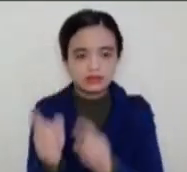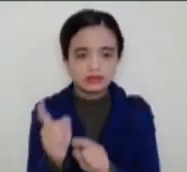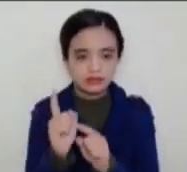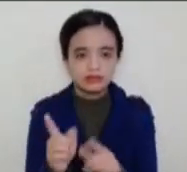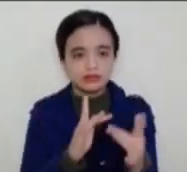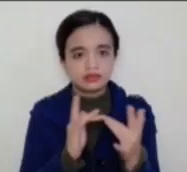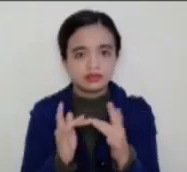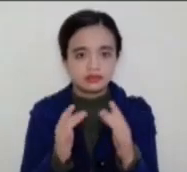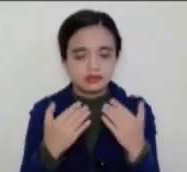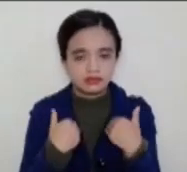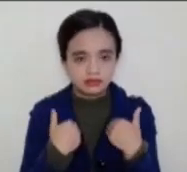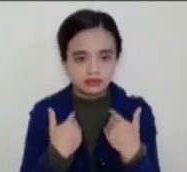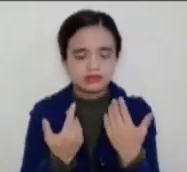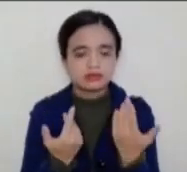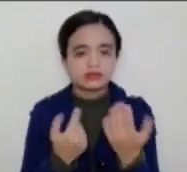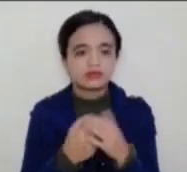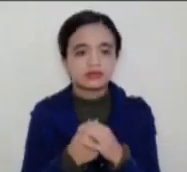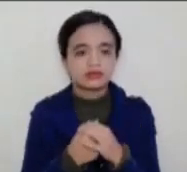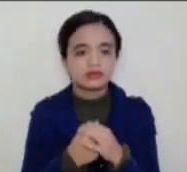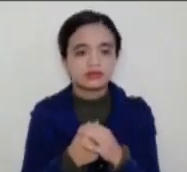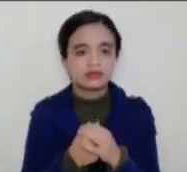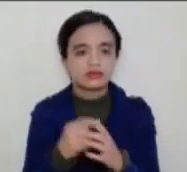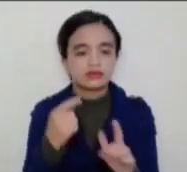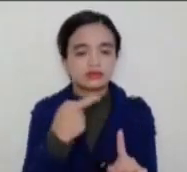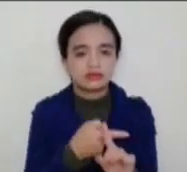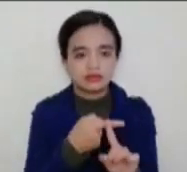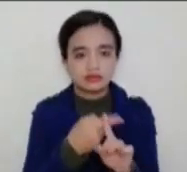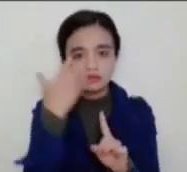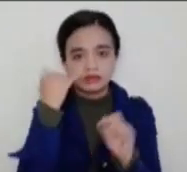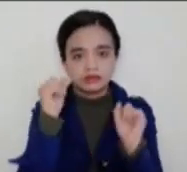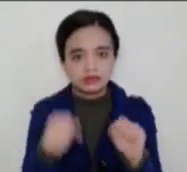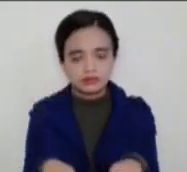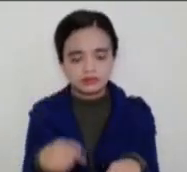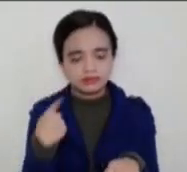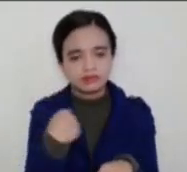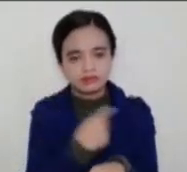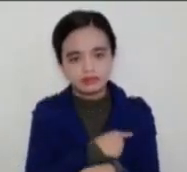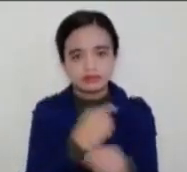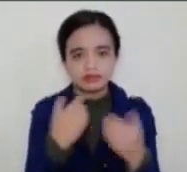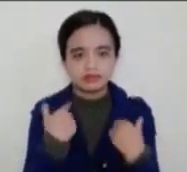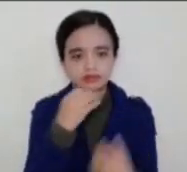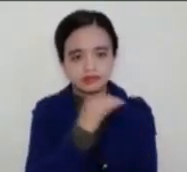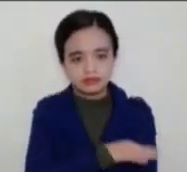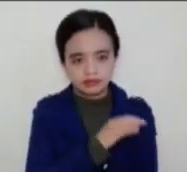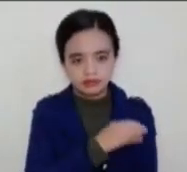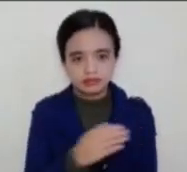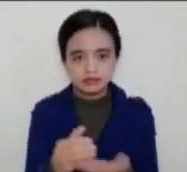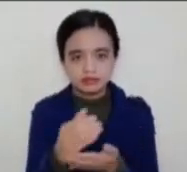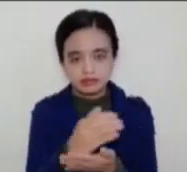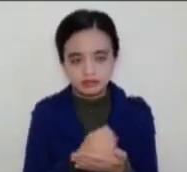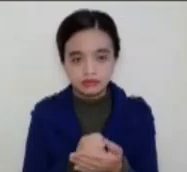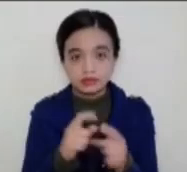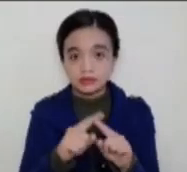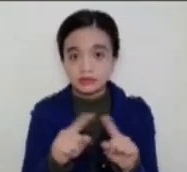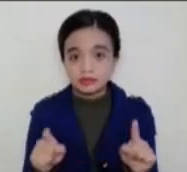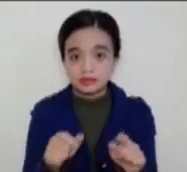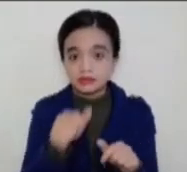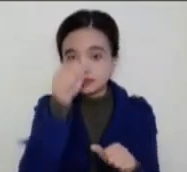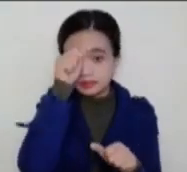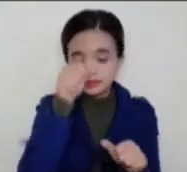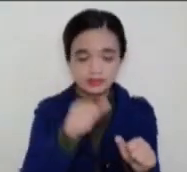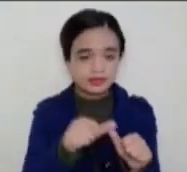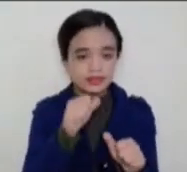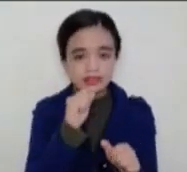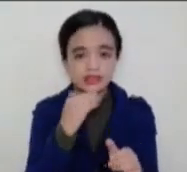magkaroon ng positive demeanors para maka-attract tayo ng beneficial connections. Pero tatandaan na hindi magandang panahon